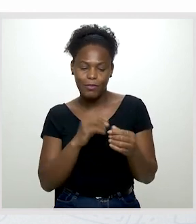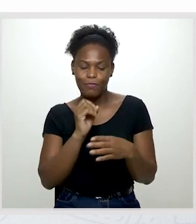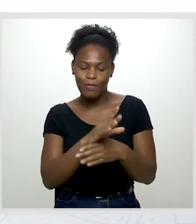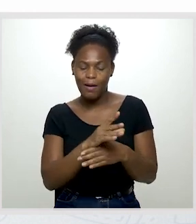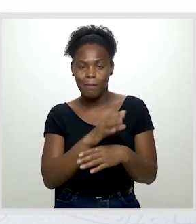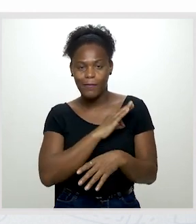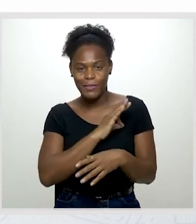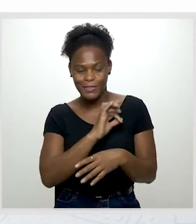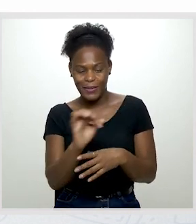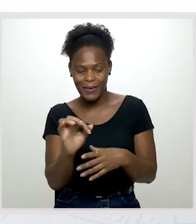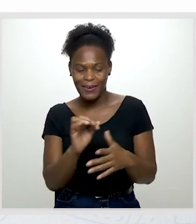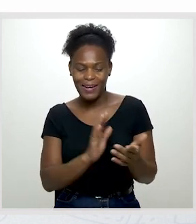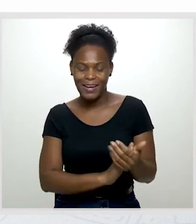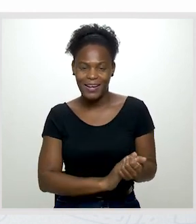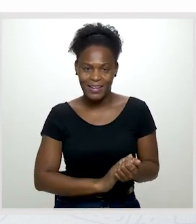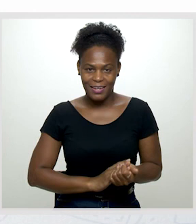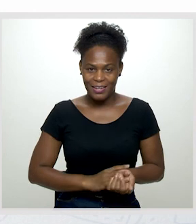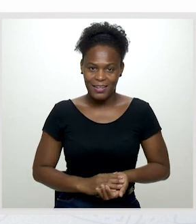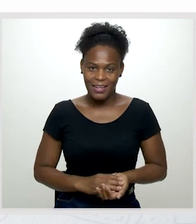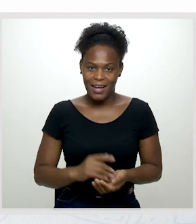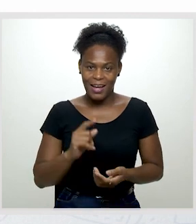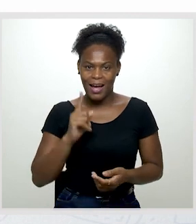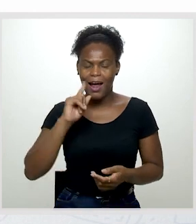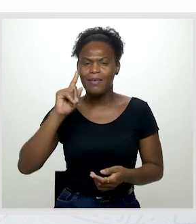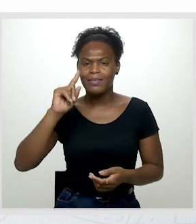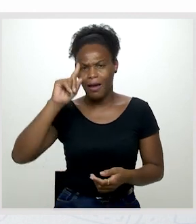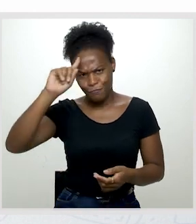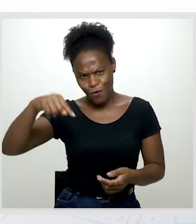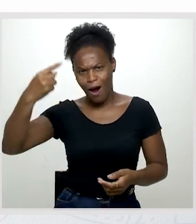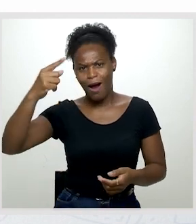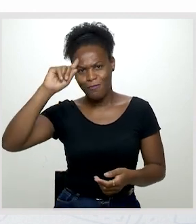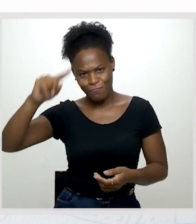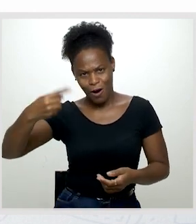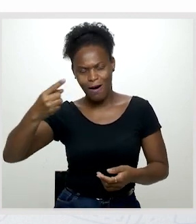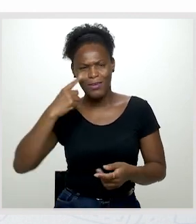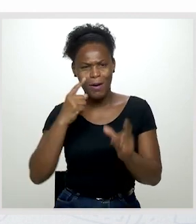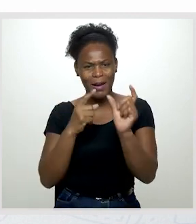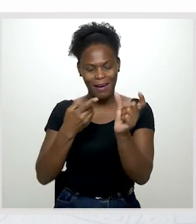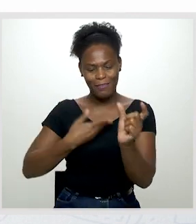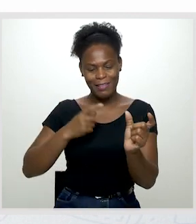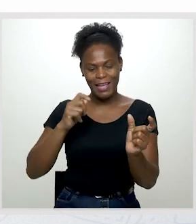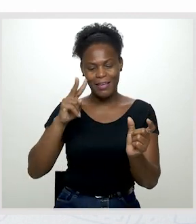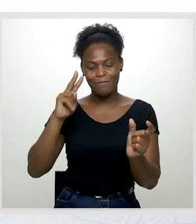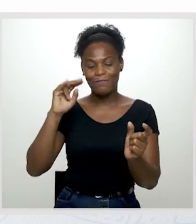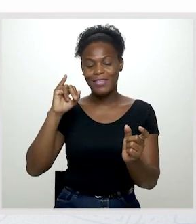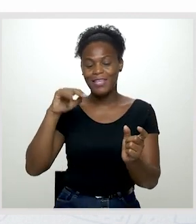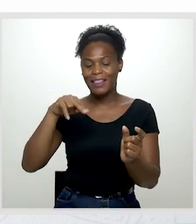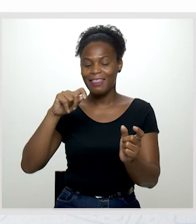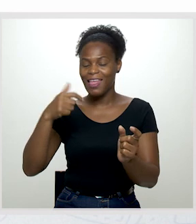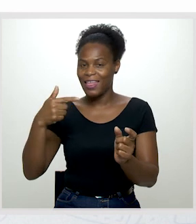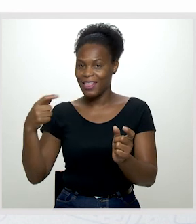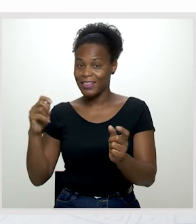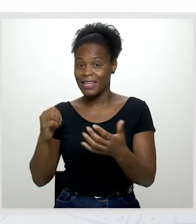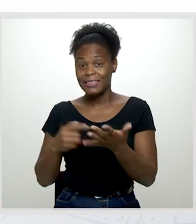professeur, à ton professeur. Alors, tu sais ce que ça veut dire une devinette? Un exemple. Au Moyen